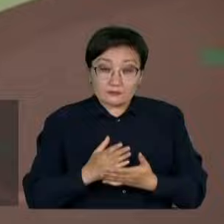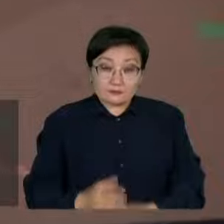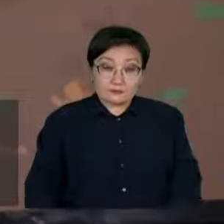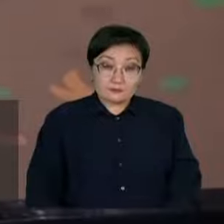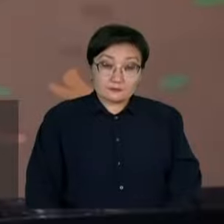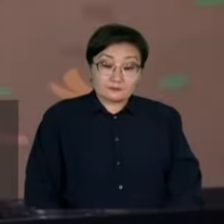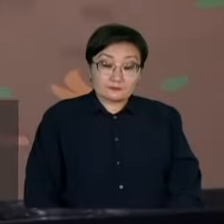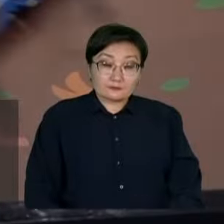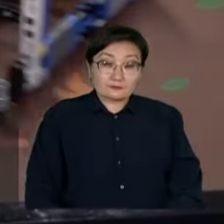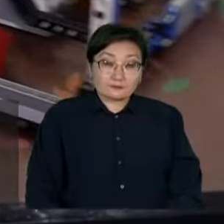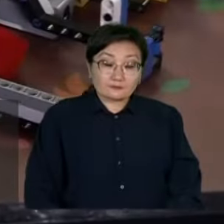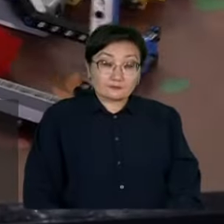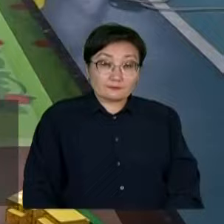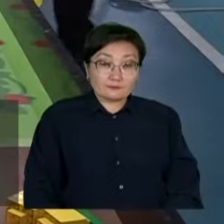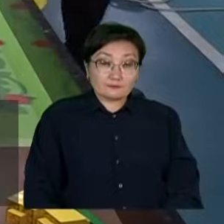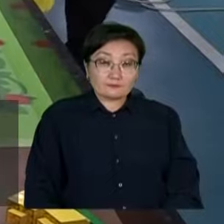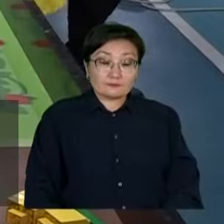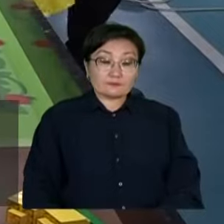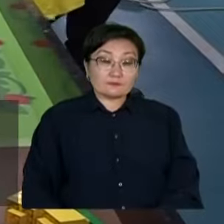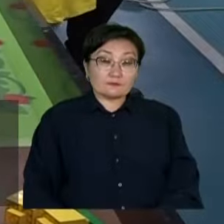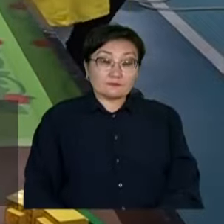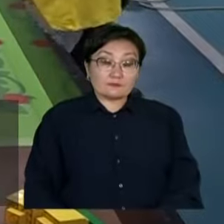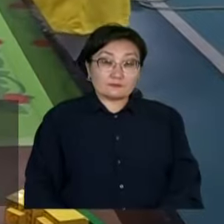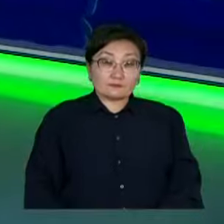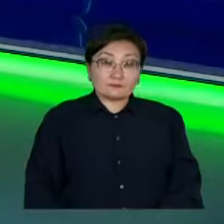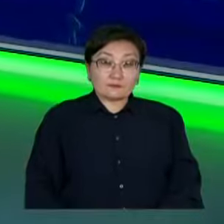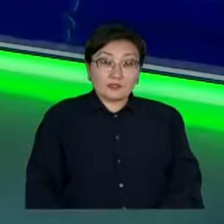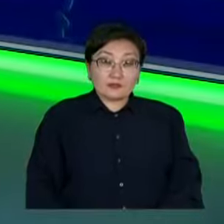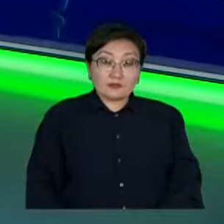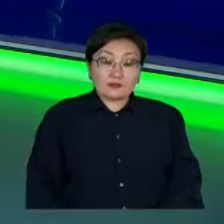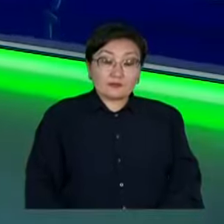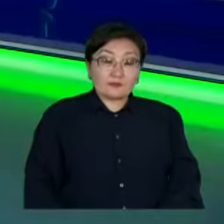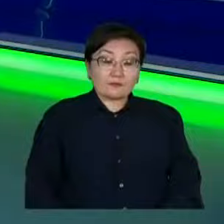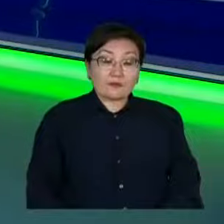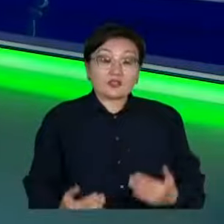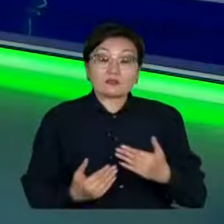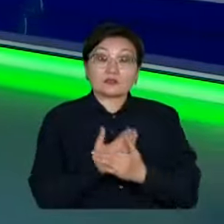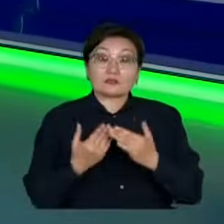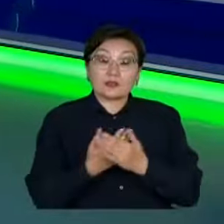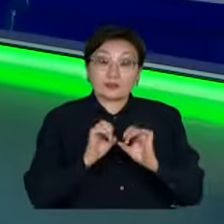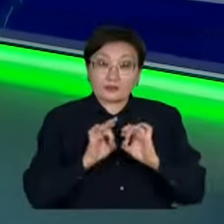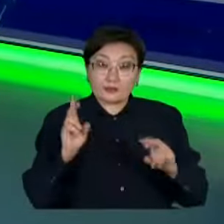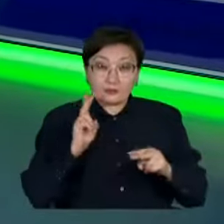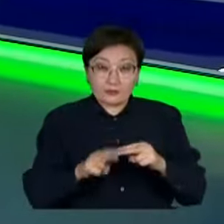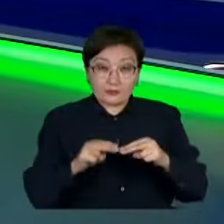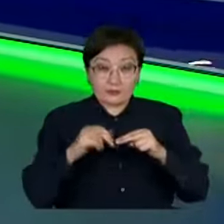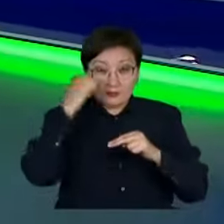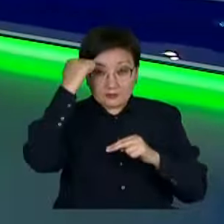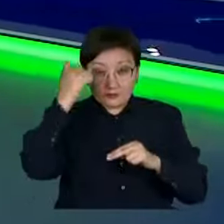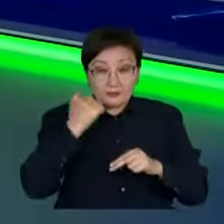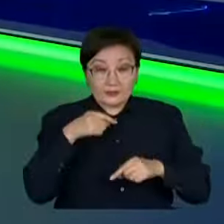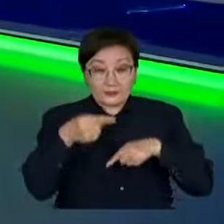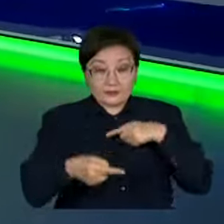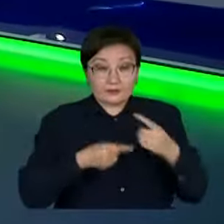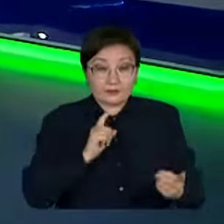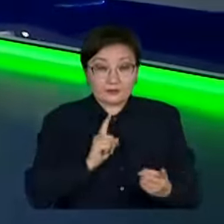Жансая Олжабек, Айдана Нұраш, Ғани Қалуов, Алматы телеарнасы. Осымен бүгінге тарымыз тәмам. Аман сау болыңыздар.